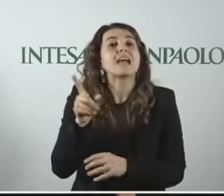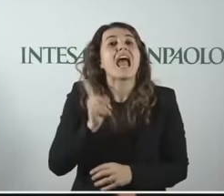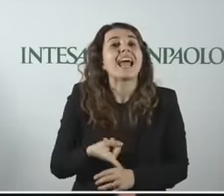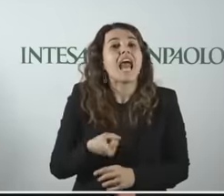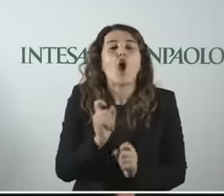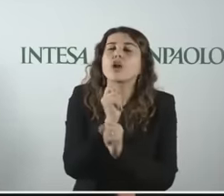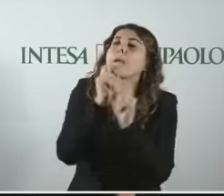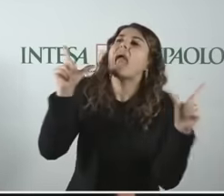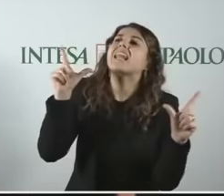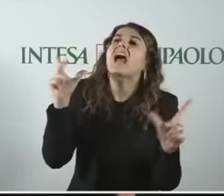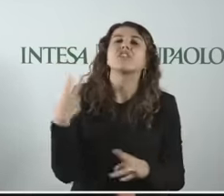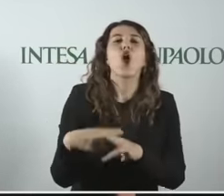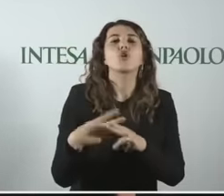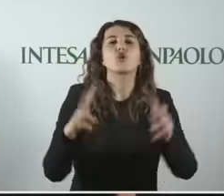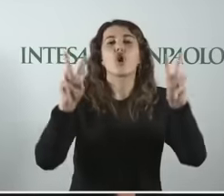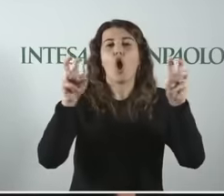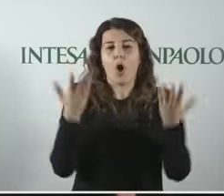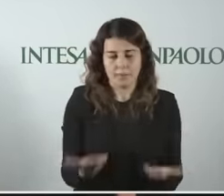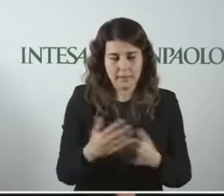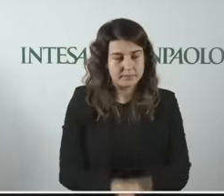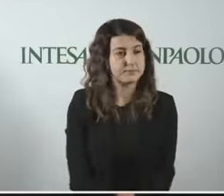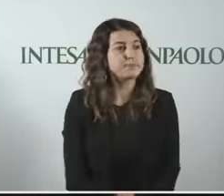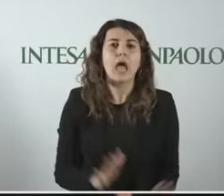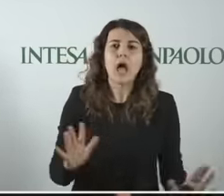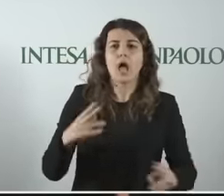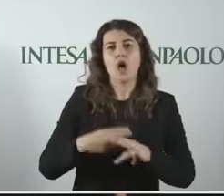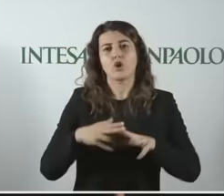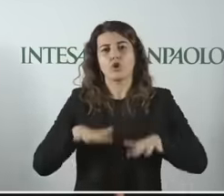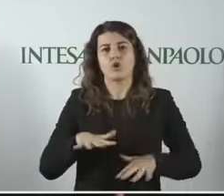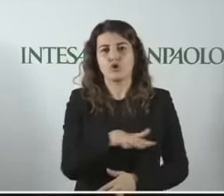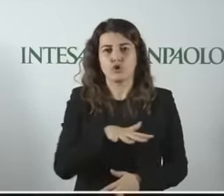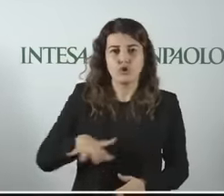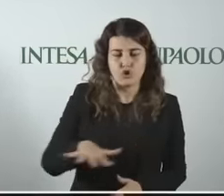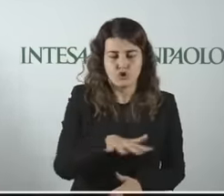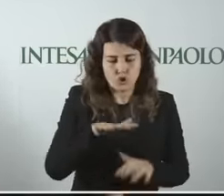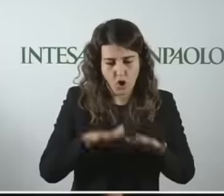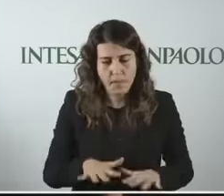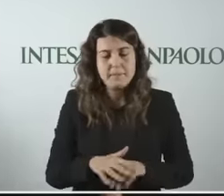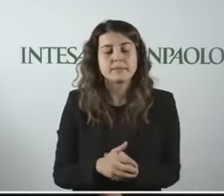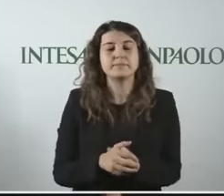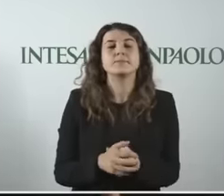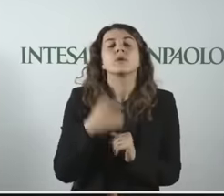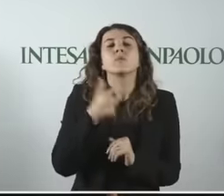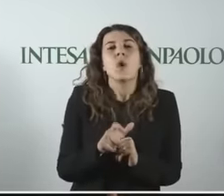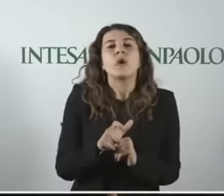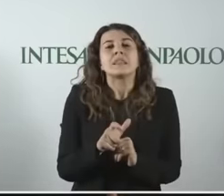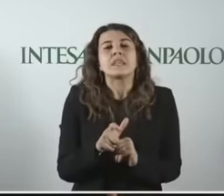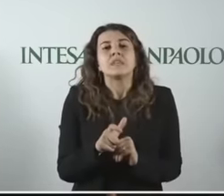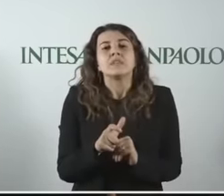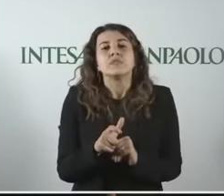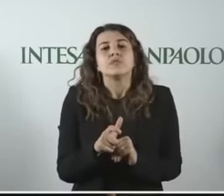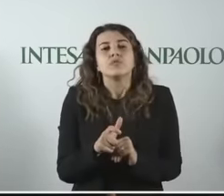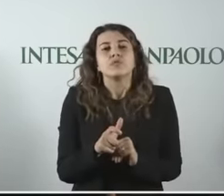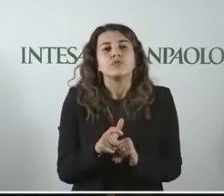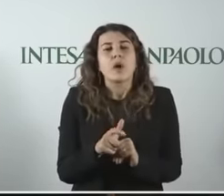Le meraviglie di Roma restiamo proprio a Roma perché è arrivato un messaggio